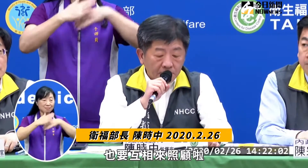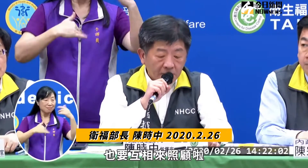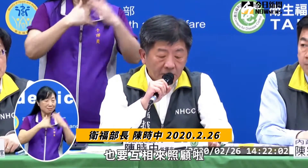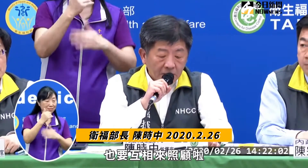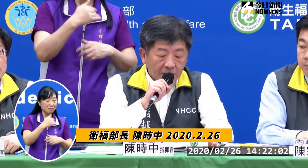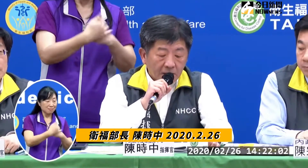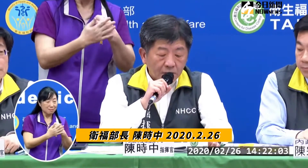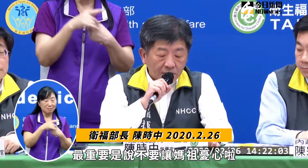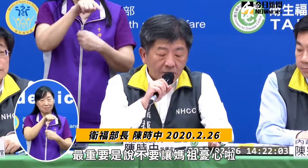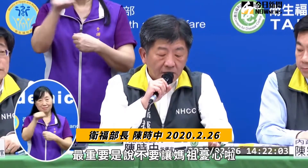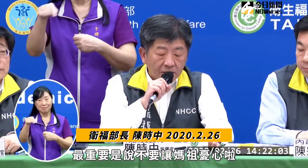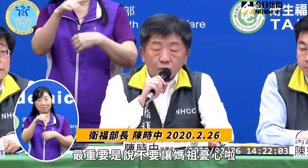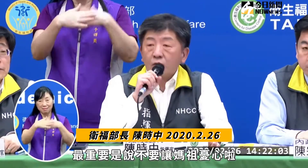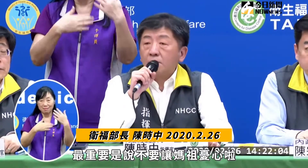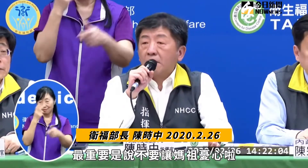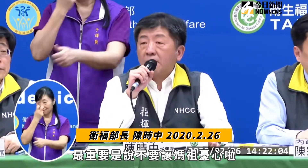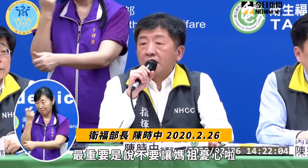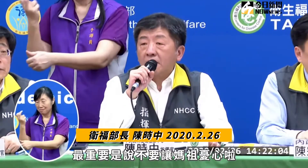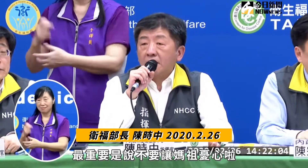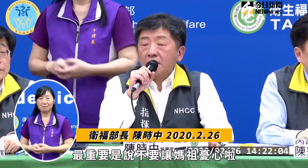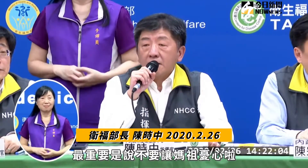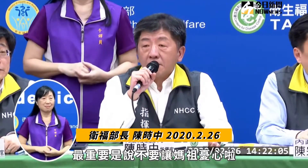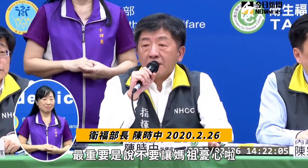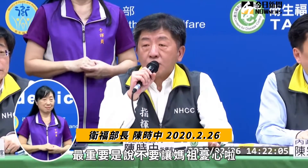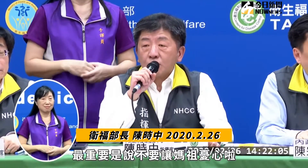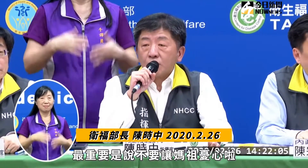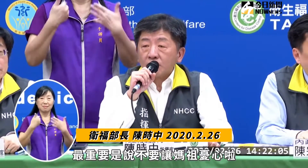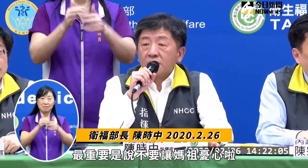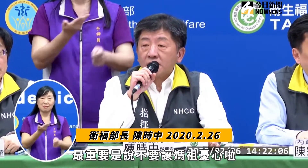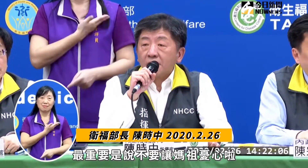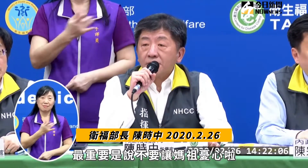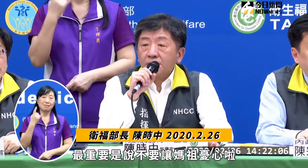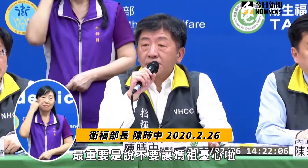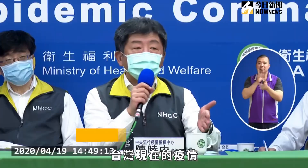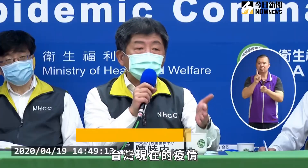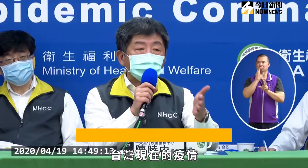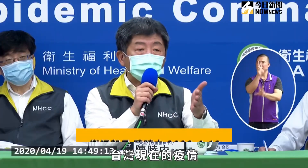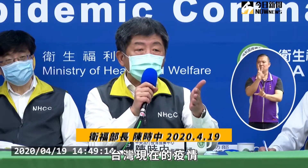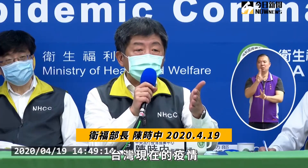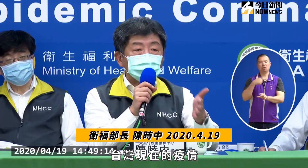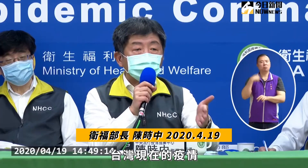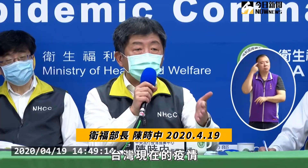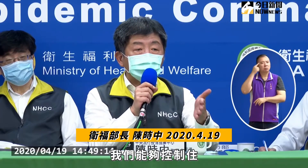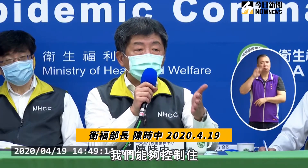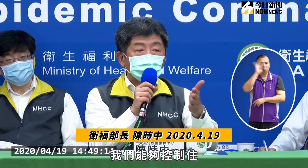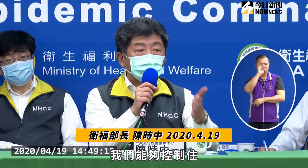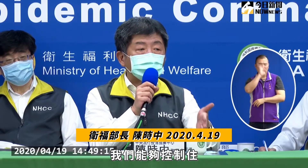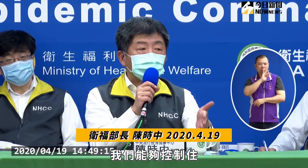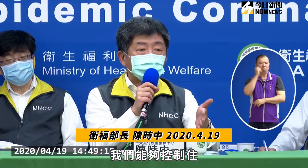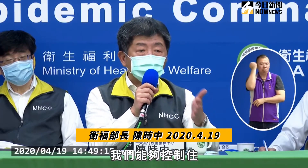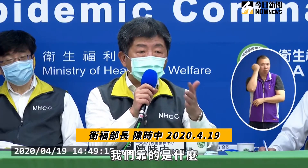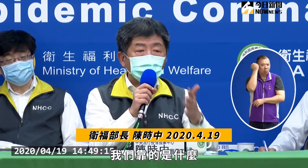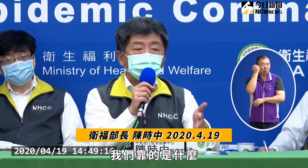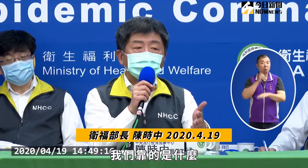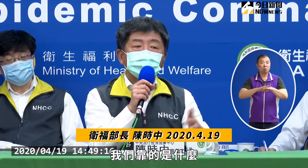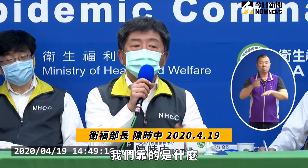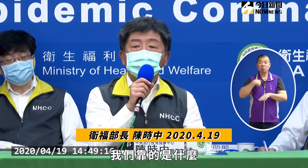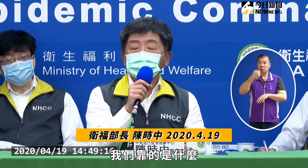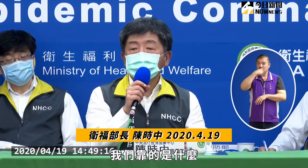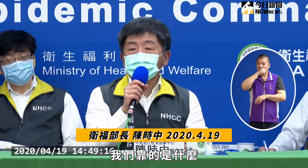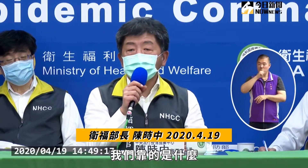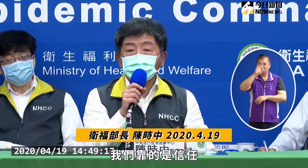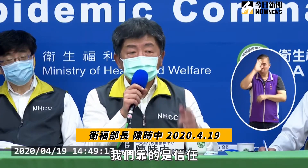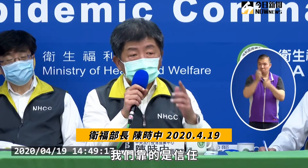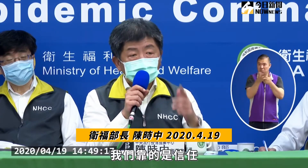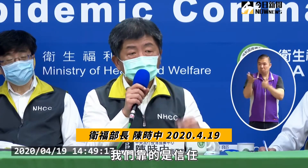顾了。最重要是说不要让妈祖忧心啊。 台湾现在的疫情，我们能够控制住，我们靠的是什